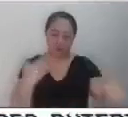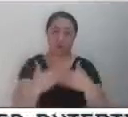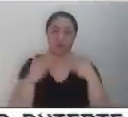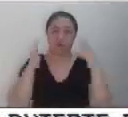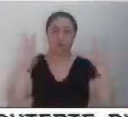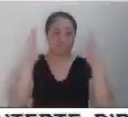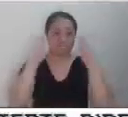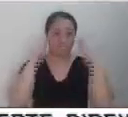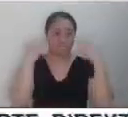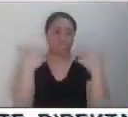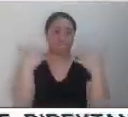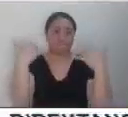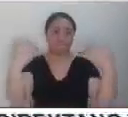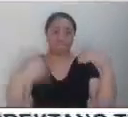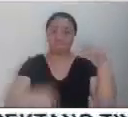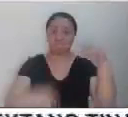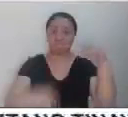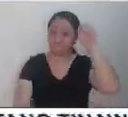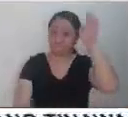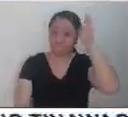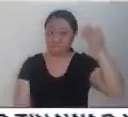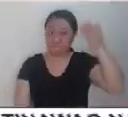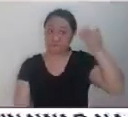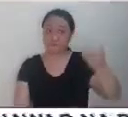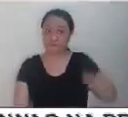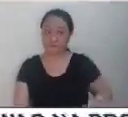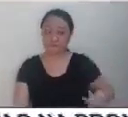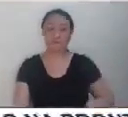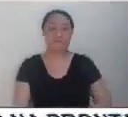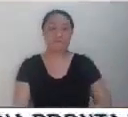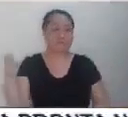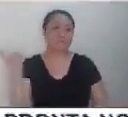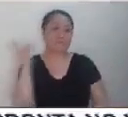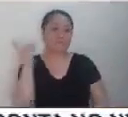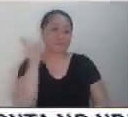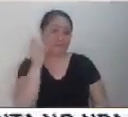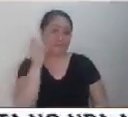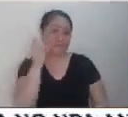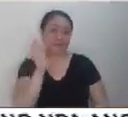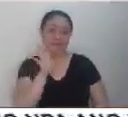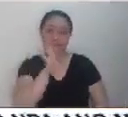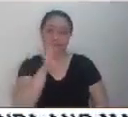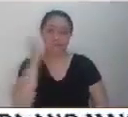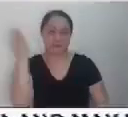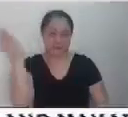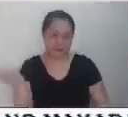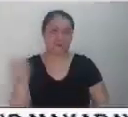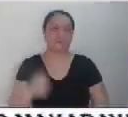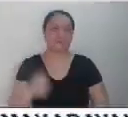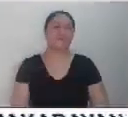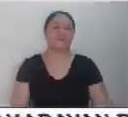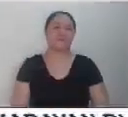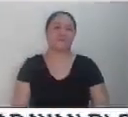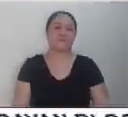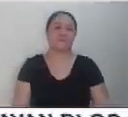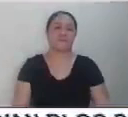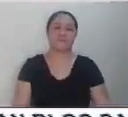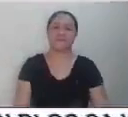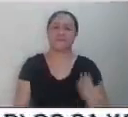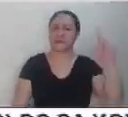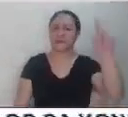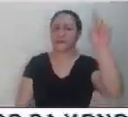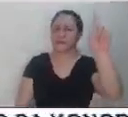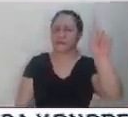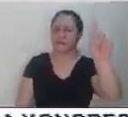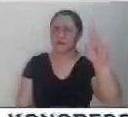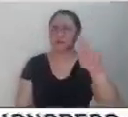natin. At ngayon po ang start ng cashless transaction po sa Metro Pacific Tollways systems po. Okay. So,